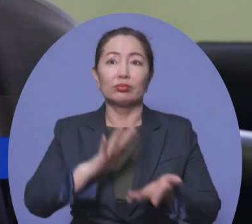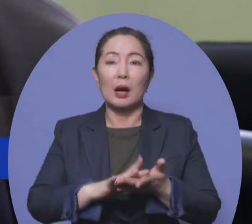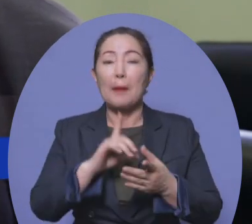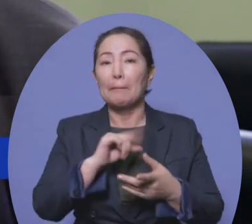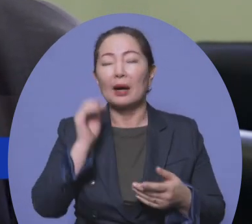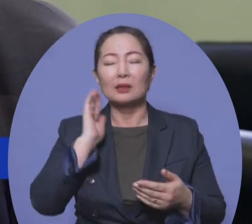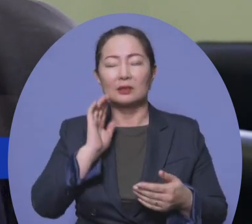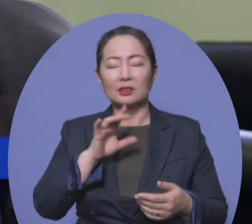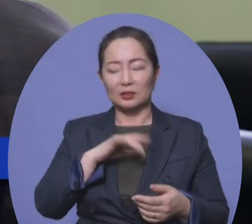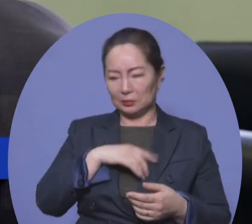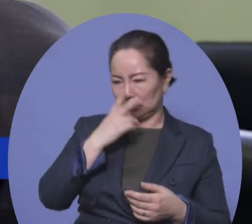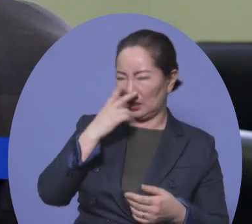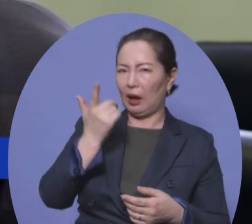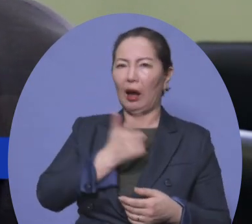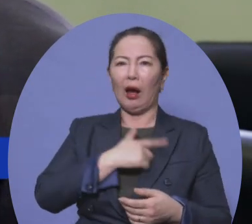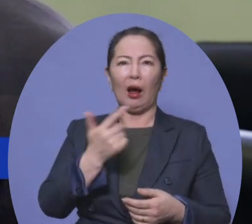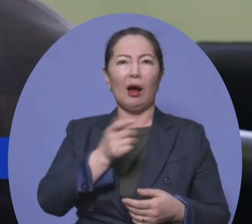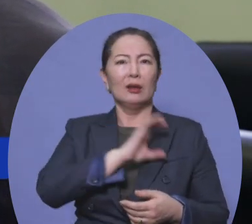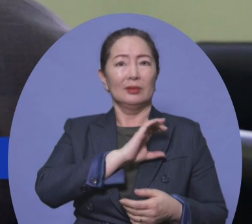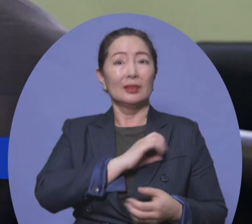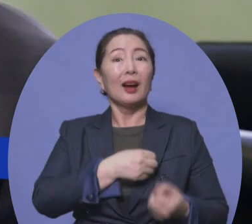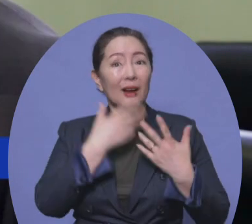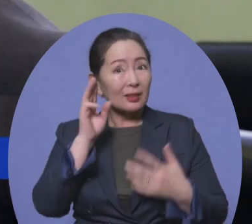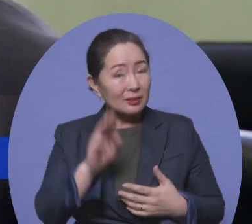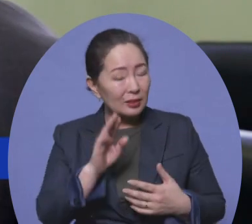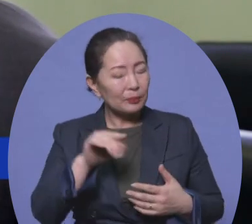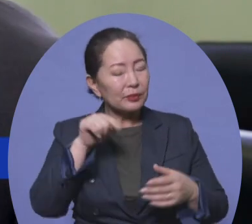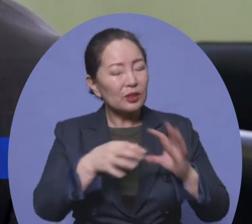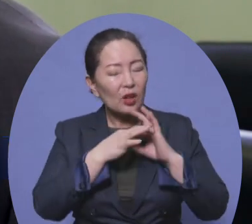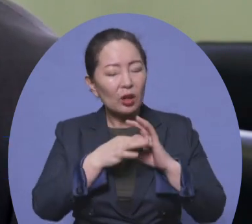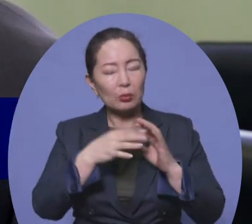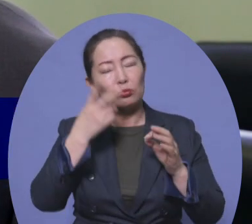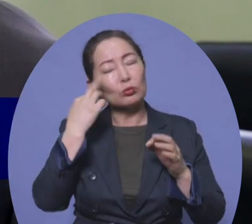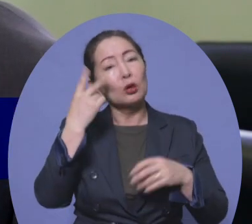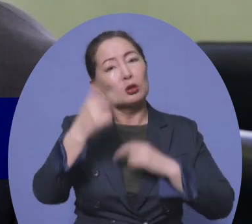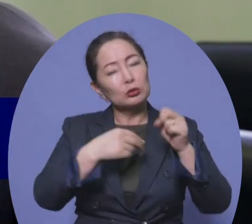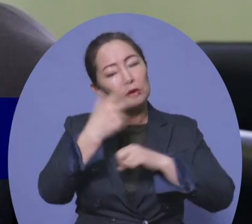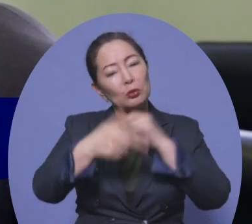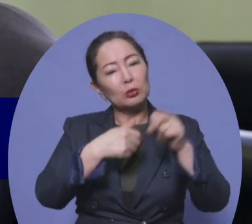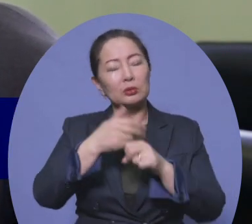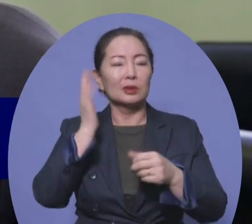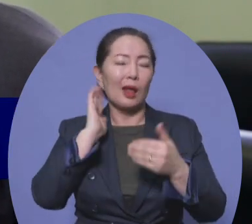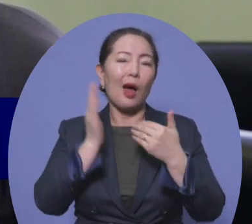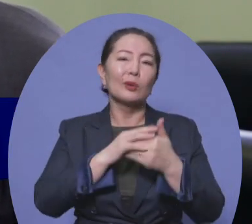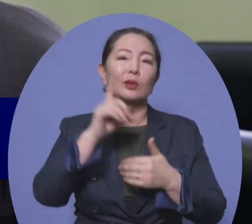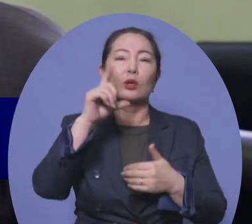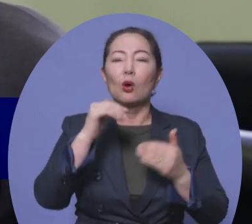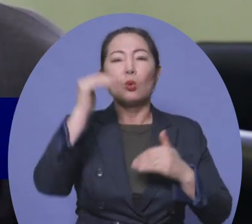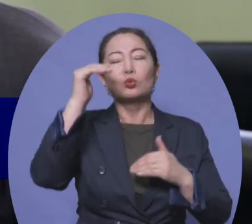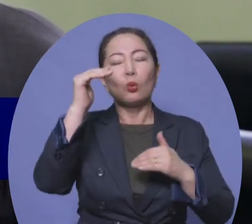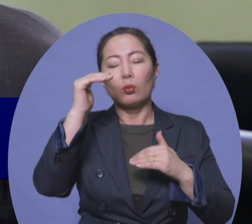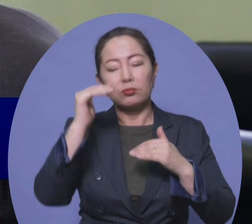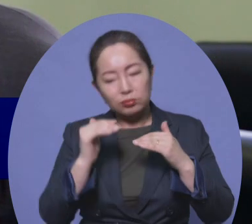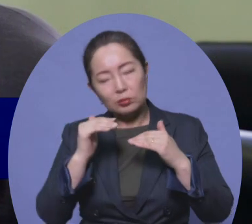гэсэн сэтгэгдэл төрдөг. Тэгээд энэс шалтгаалаад нэг ойрын 2-3 жил буурах болов. Тэ одоо